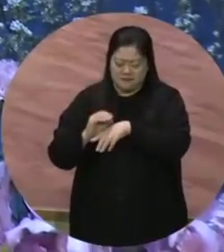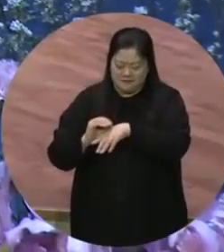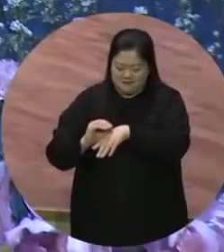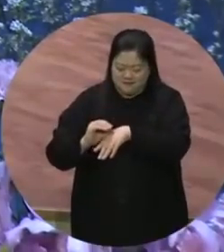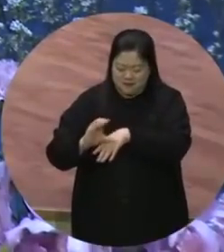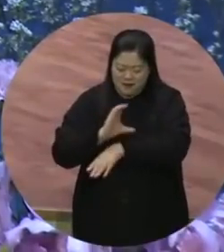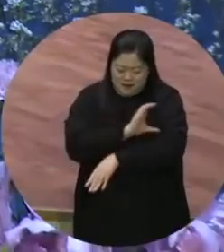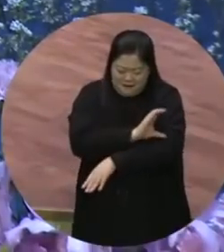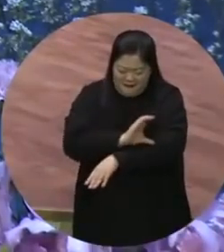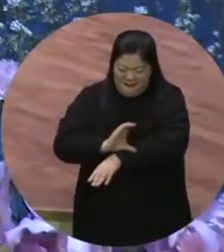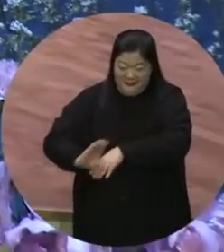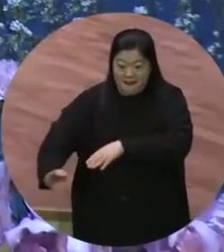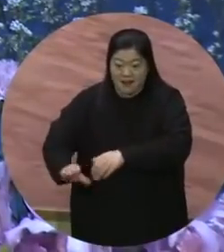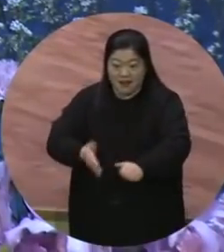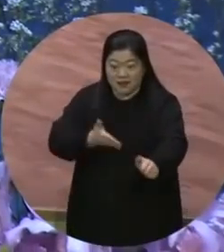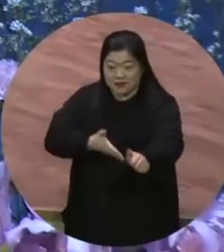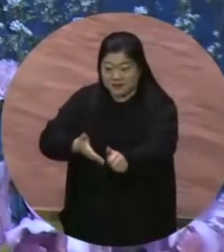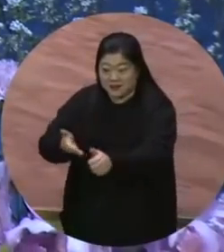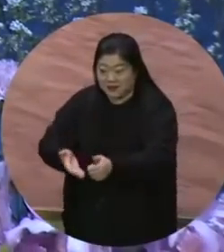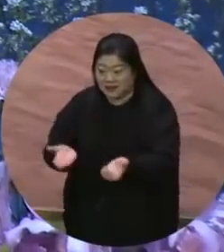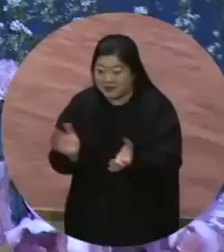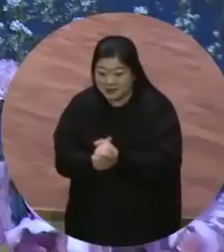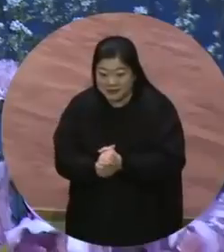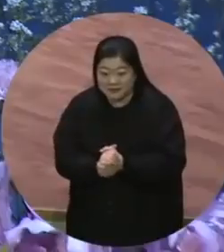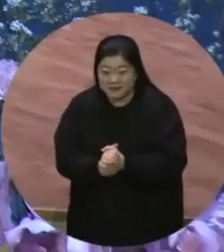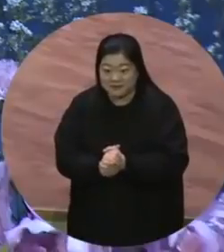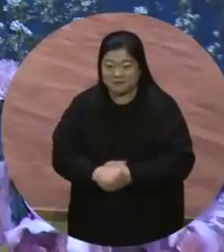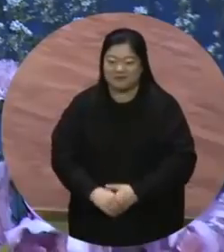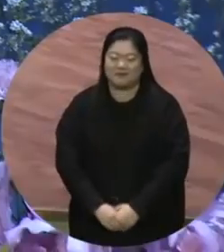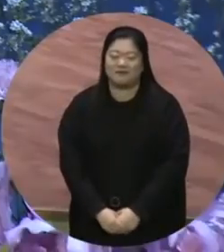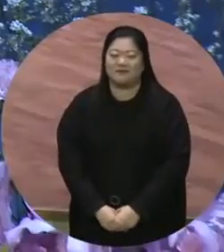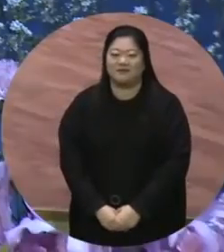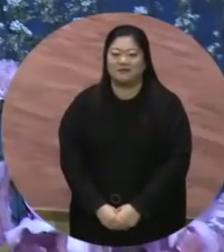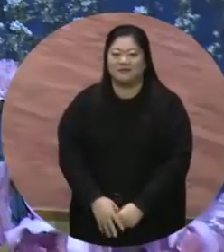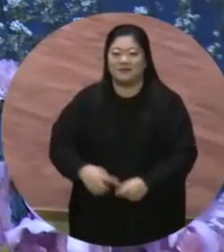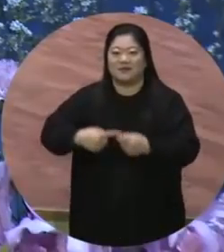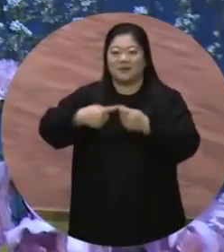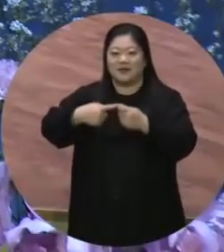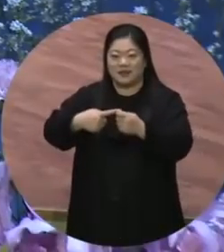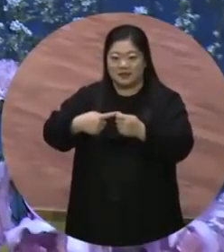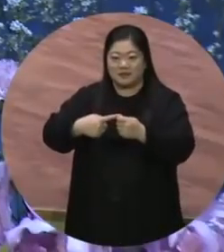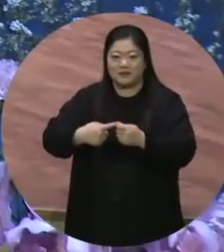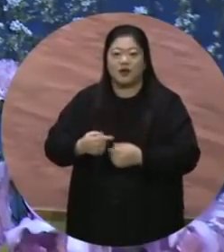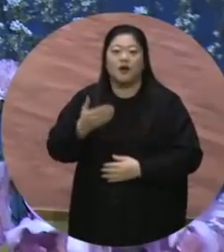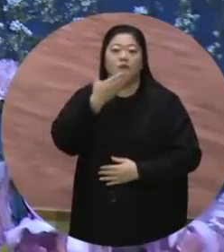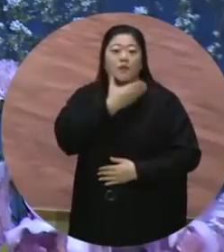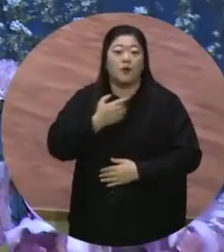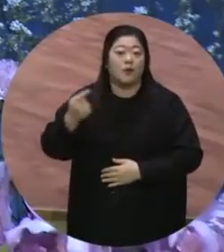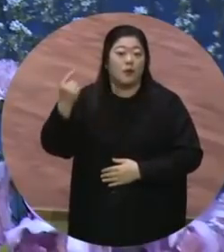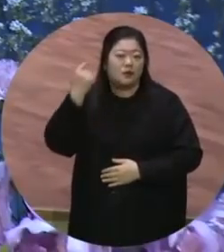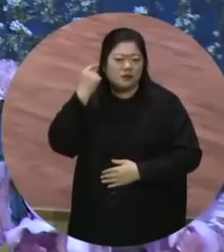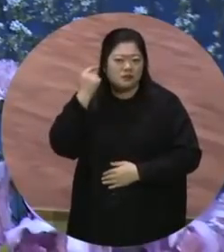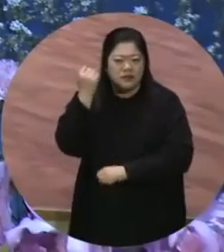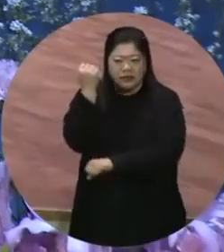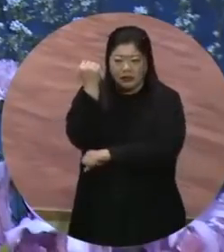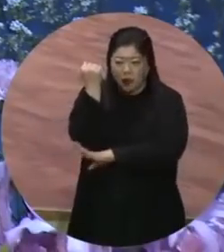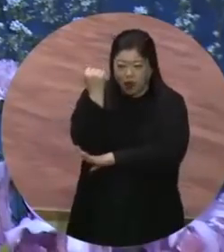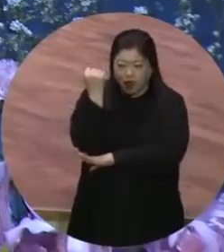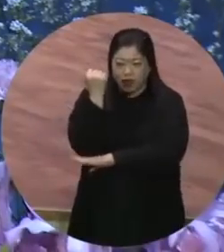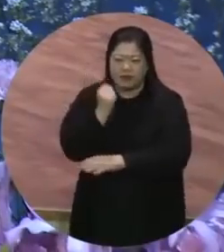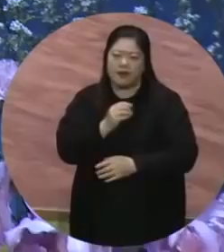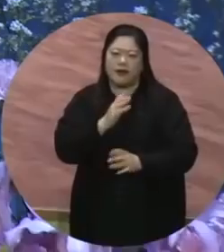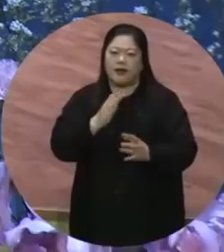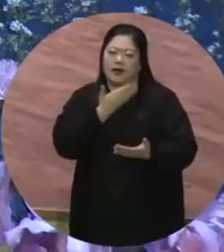세트를 갖추는 갱신이 있기를 주님으로 축복합니다. 그럼 첫째로 복음의 기원과